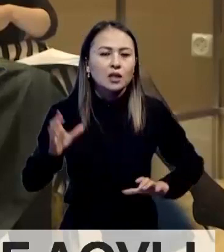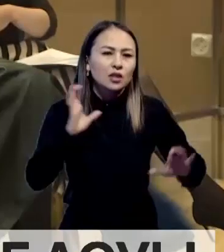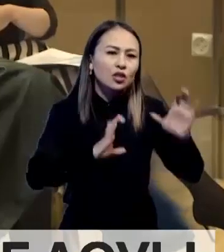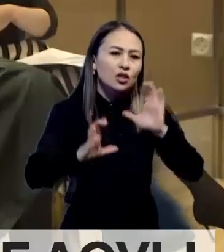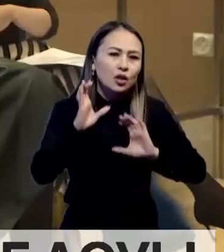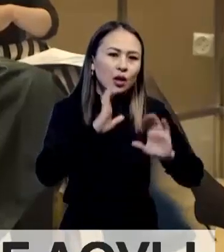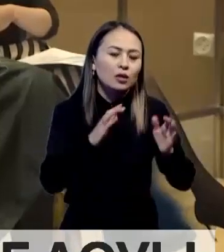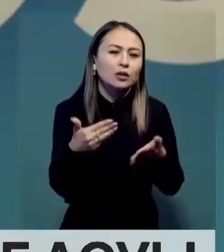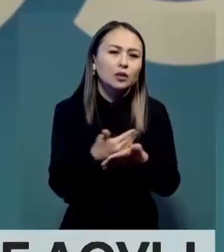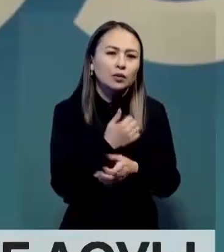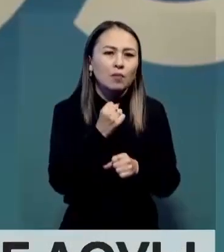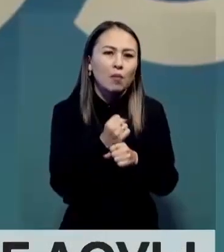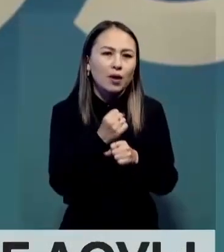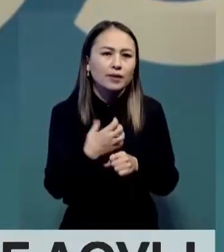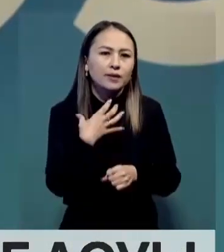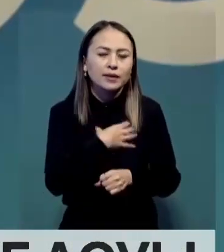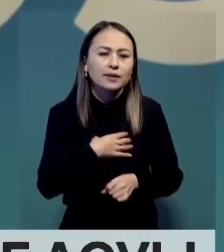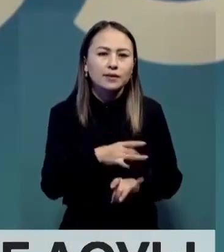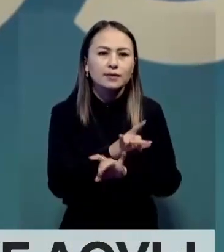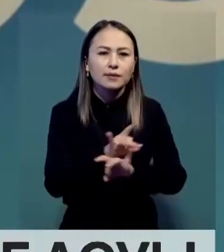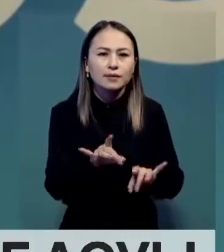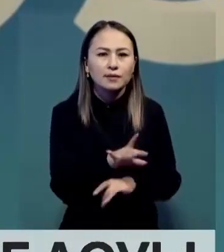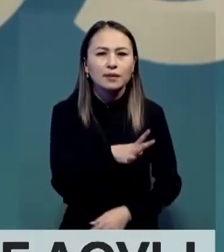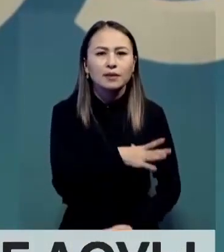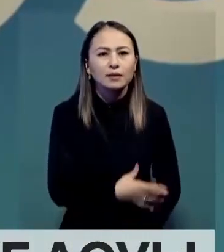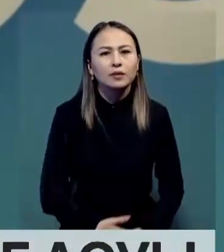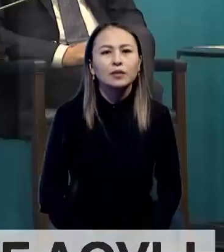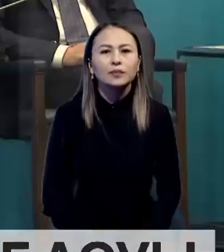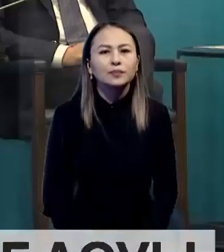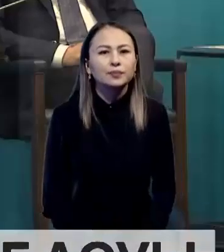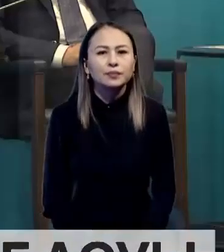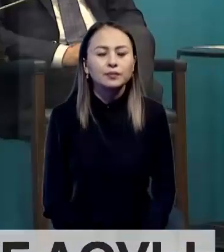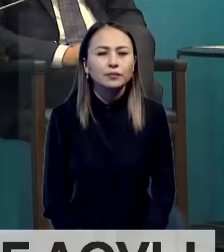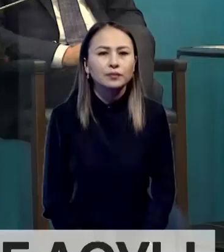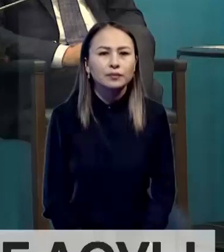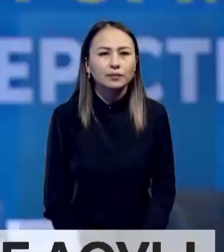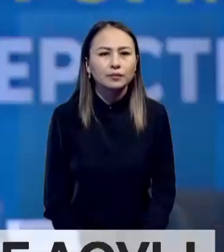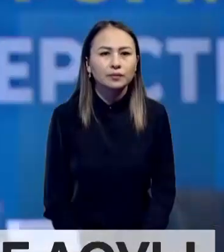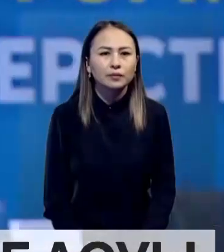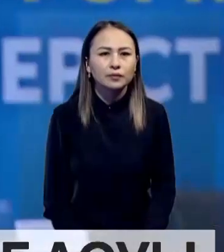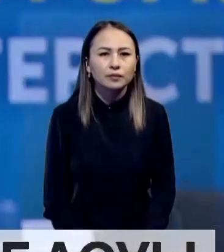болып, билік институттарын жаңғыртудың маңызды кезеңіне айналады.